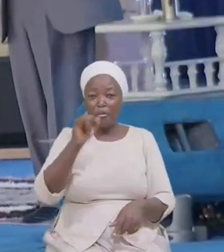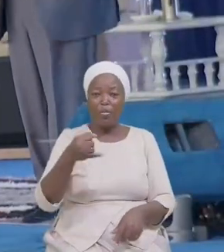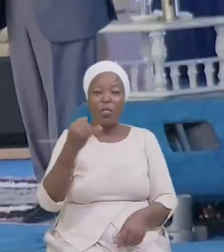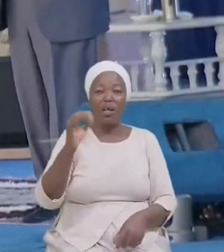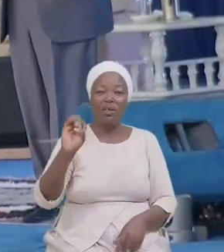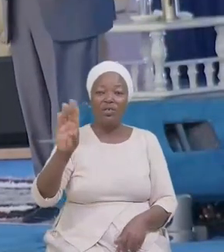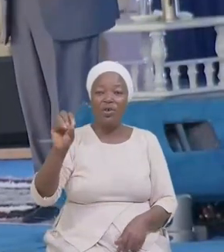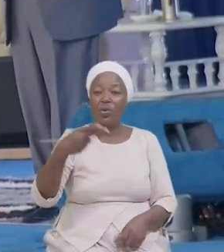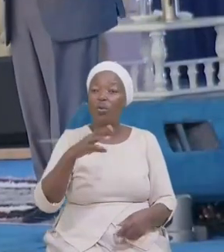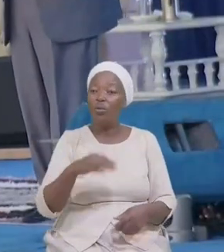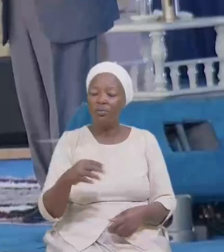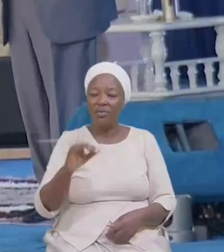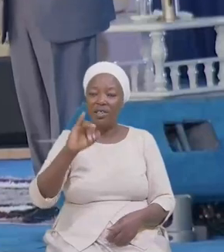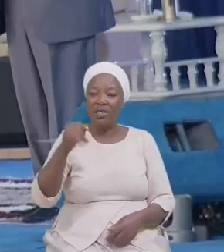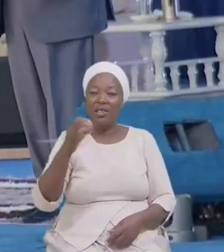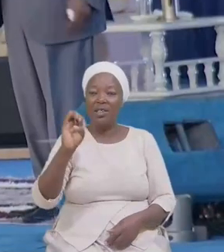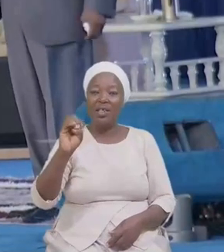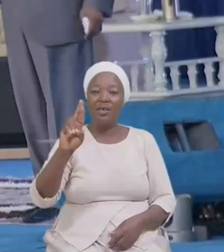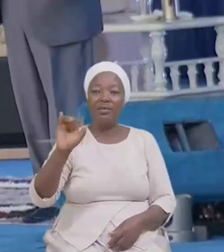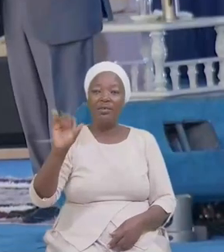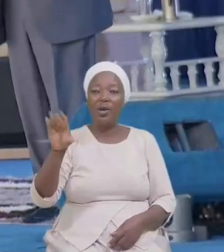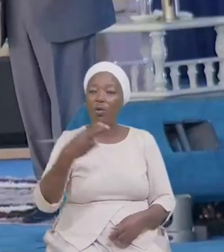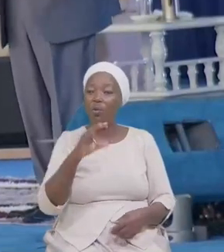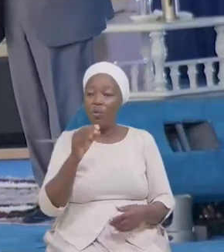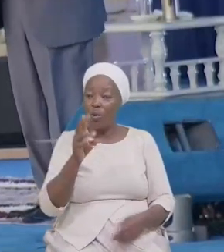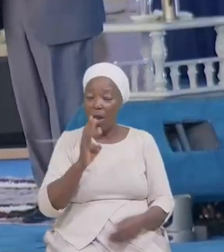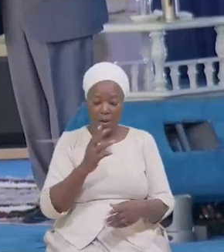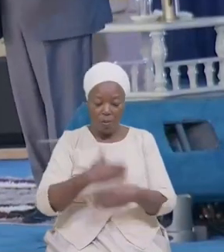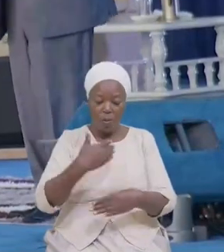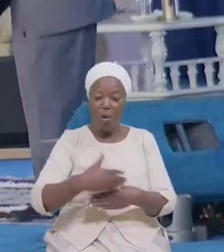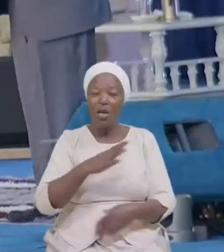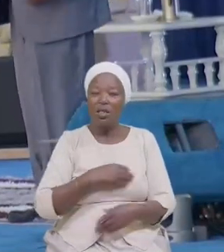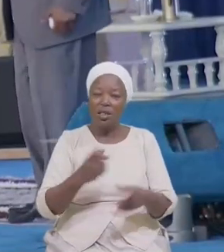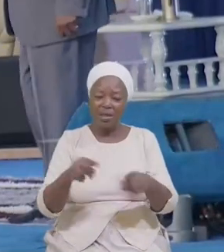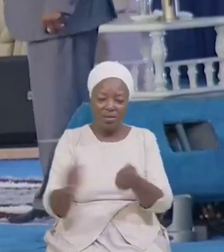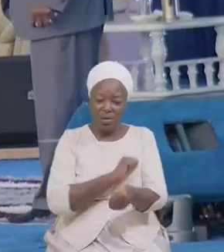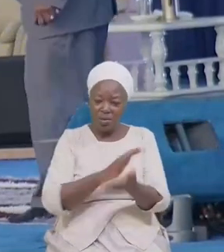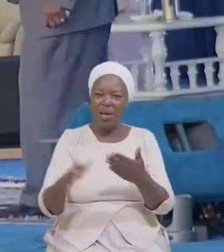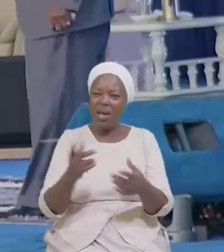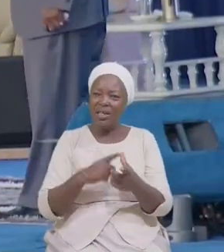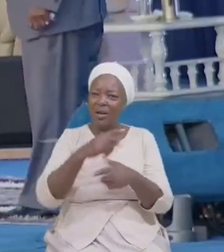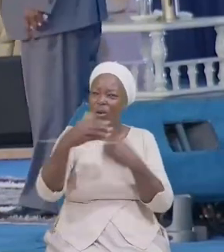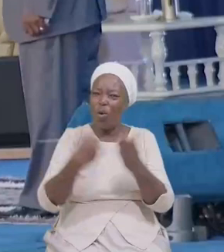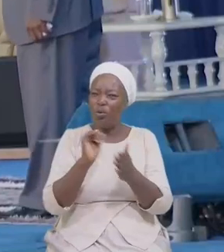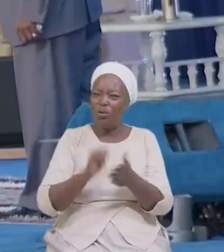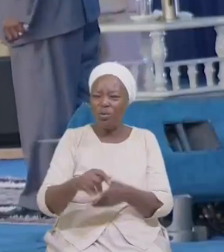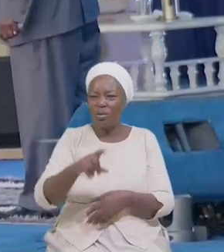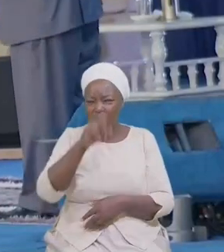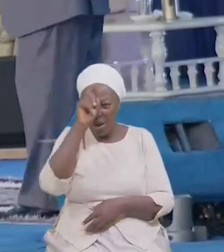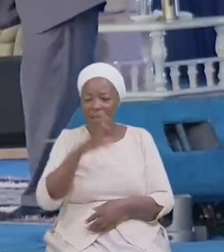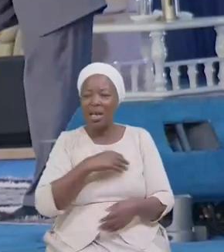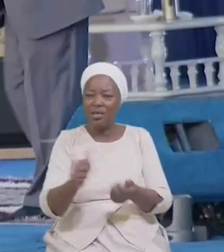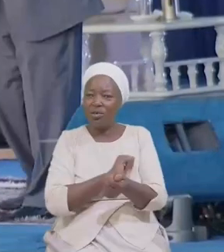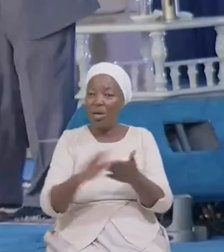écroulées. Goliath est déjà tombé. Et Sankerib, les ennemis ont été déjà détruits. Dieu a dit, tout ce